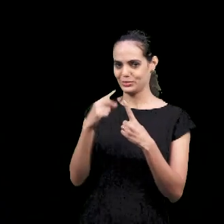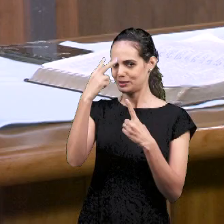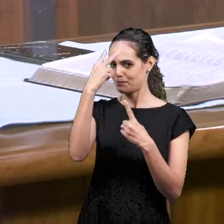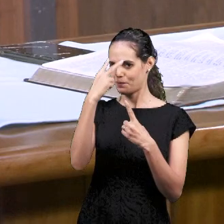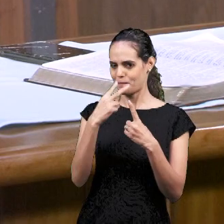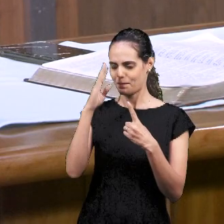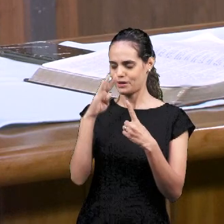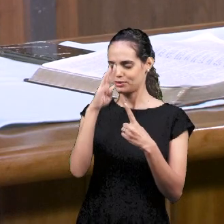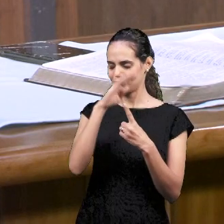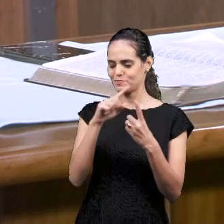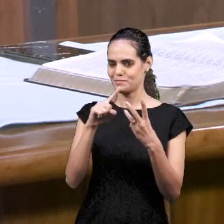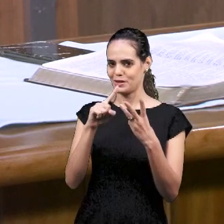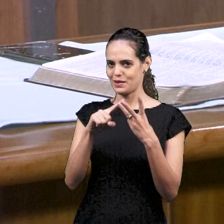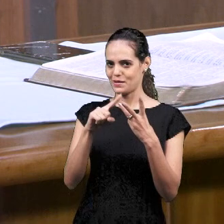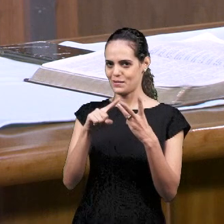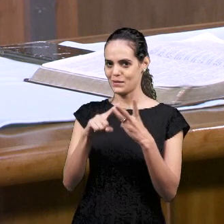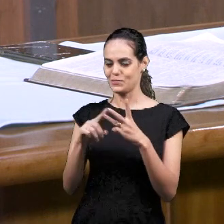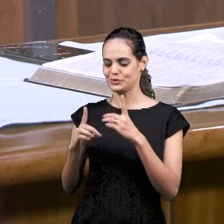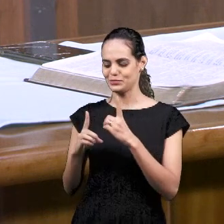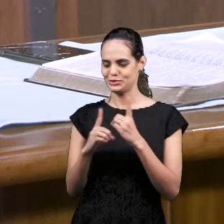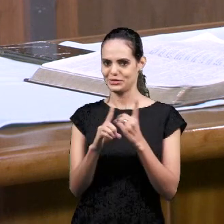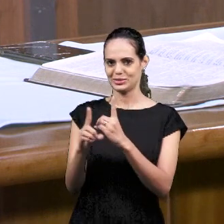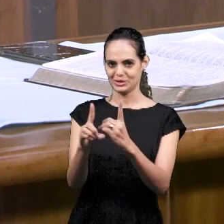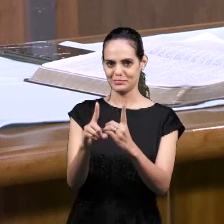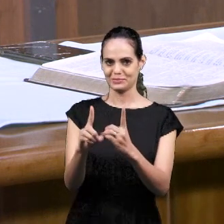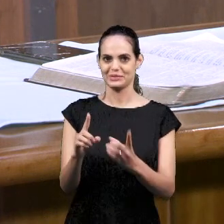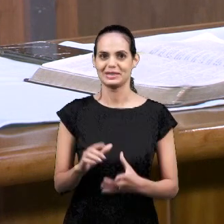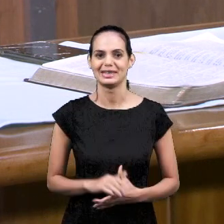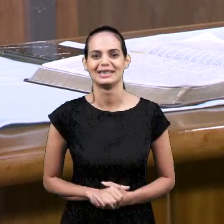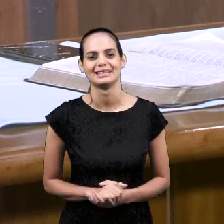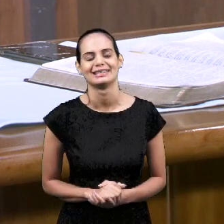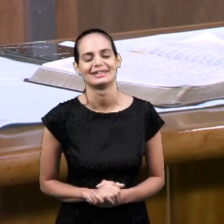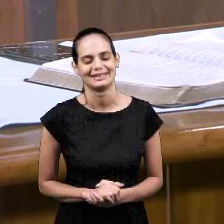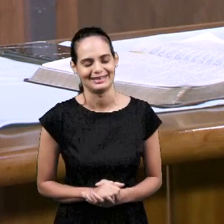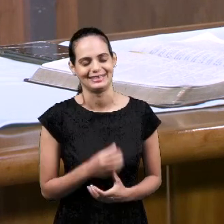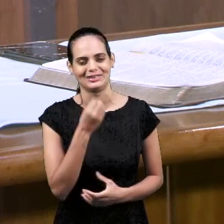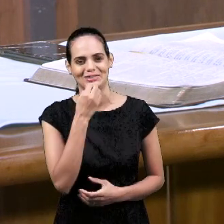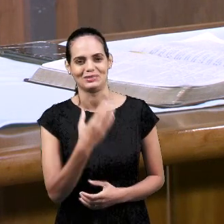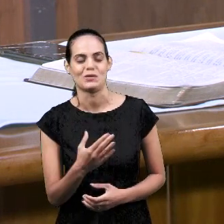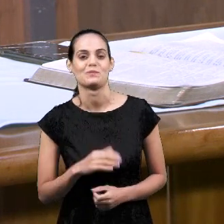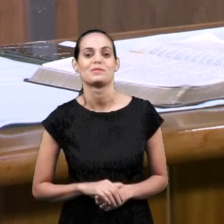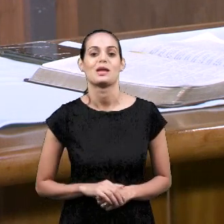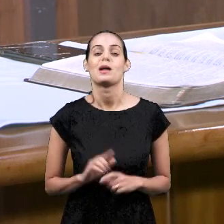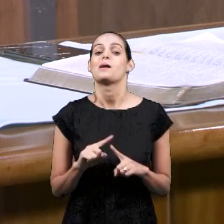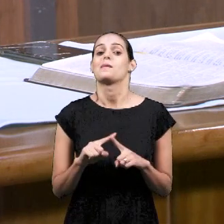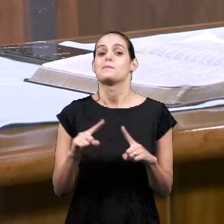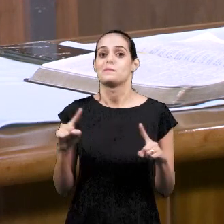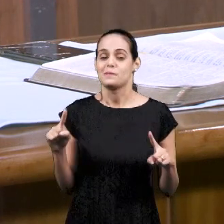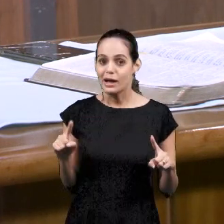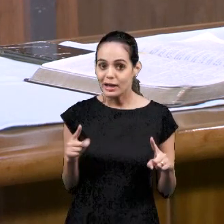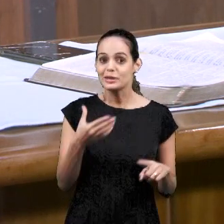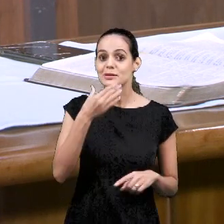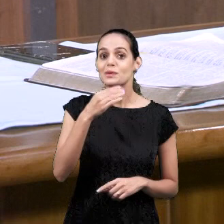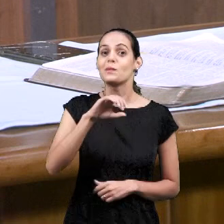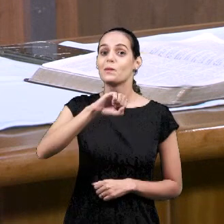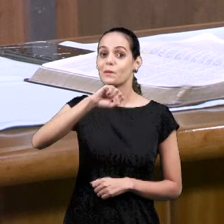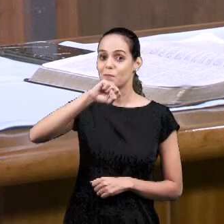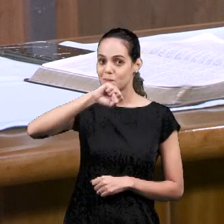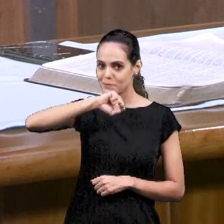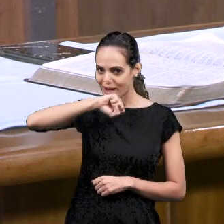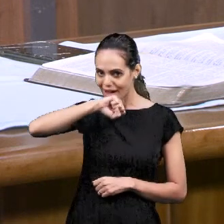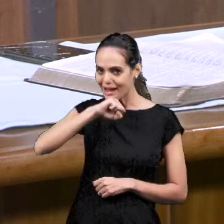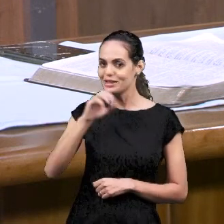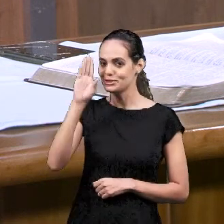Jésus, Bartimée et les disciples. Très bien, naturellement, personne n'a trouvé le